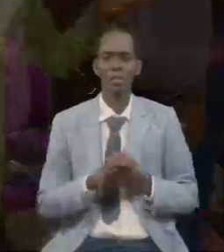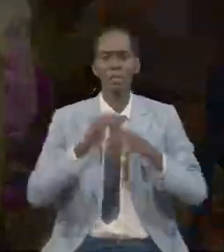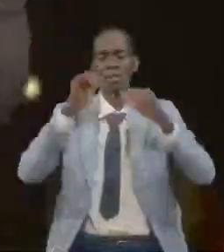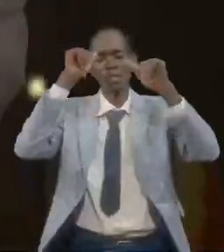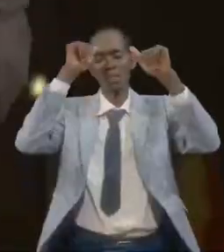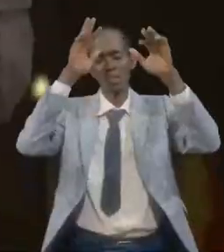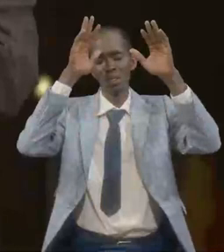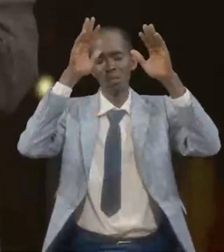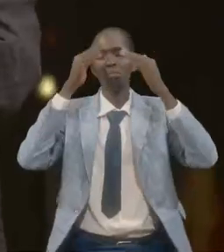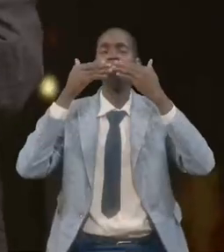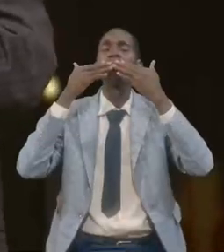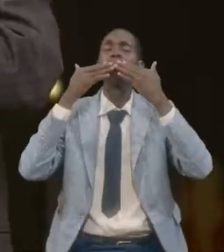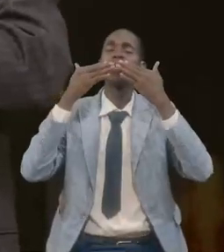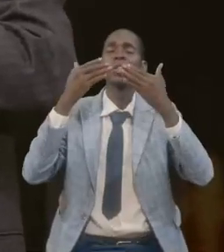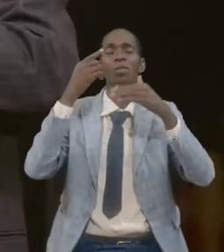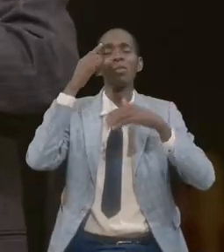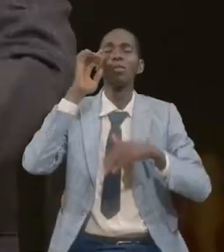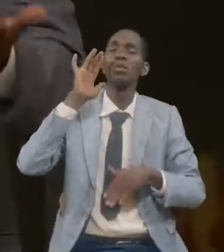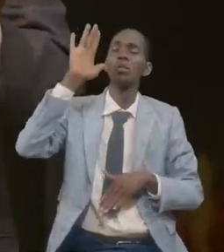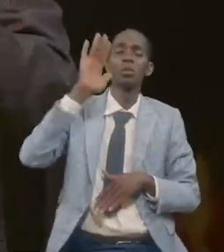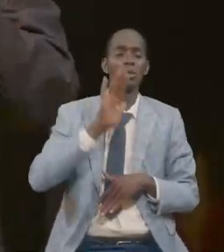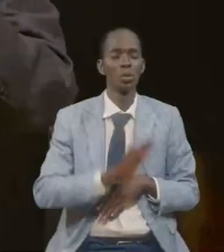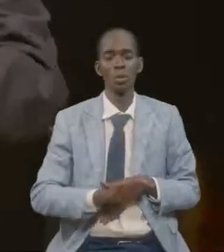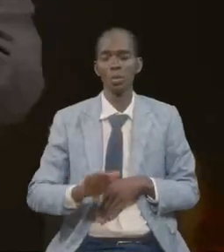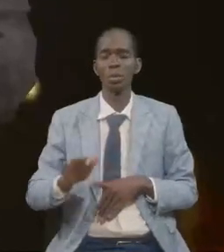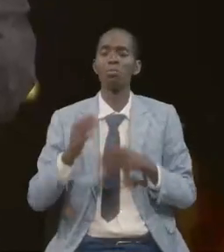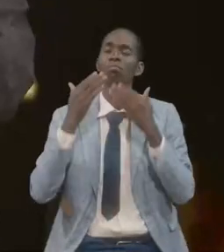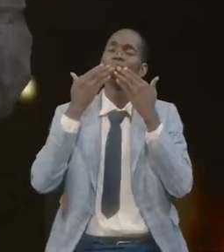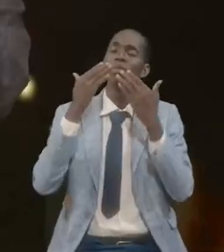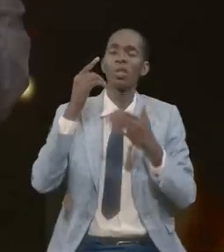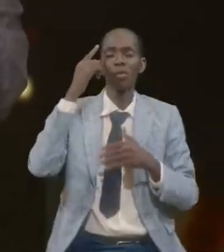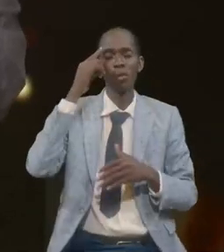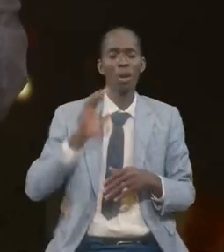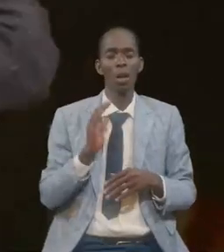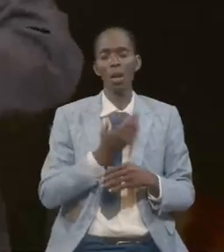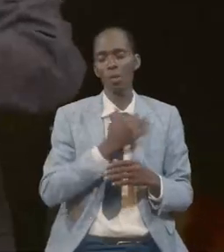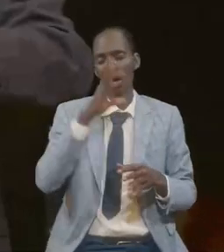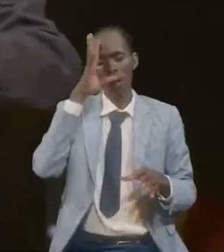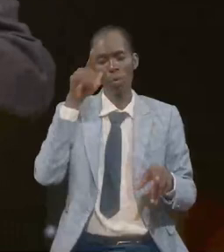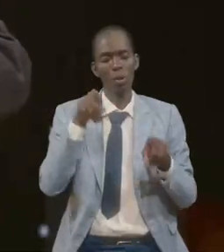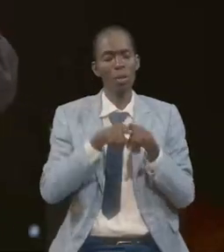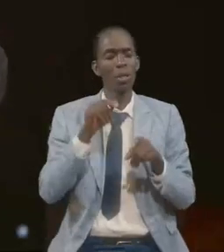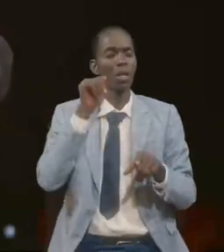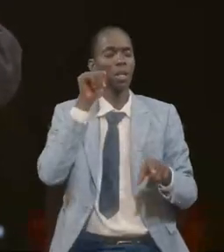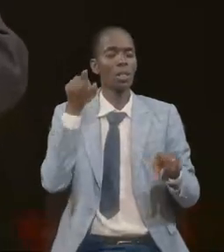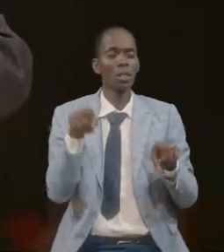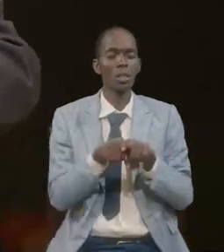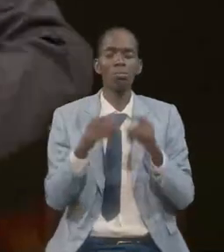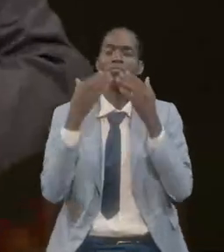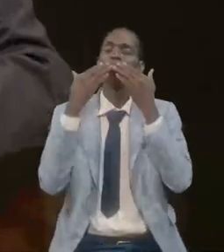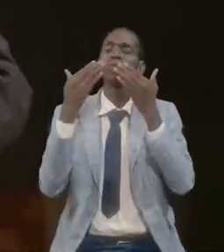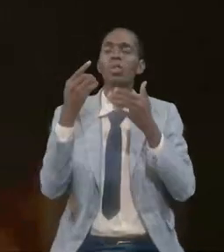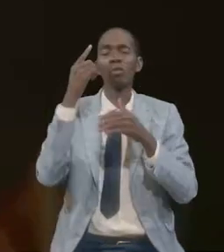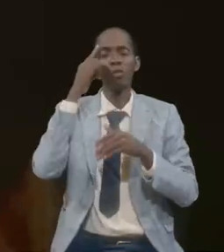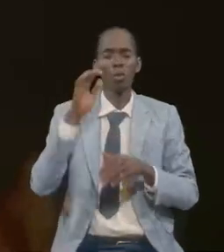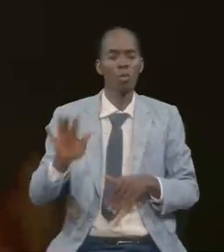Père, merci pour tes enfants. Merci pour les frères et sœurs. Merci pour leur